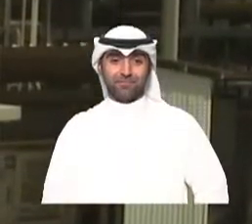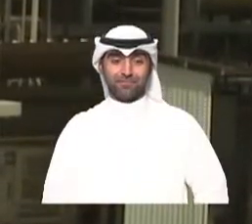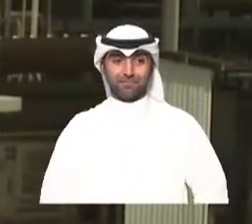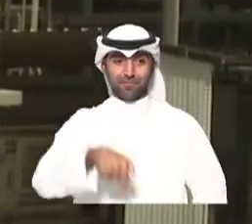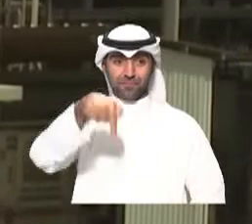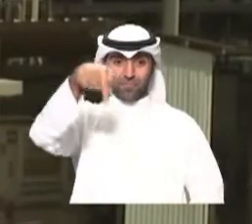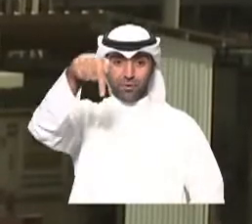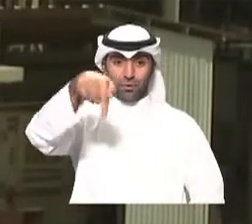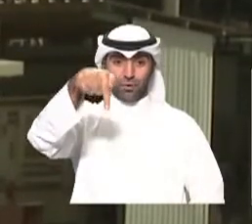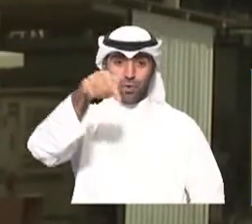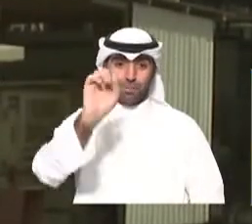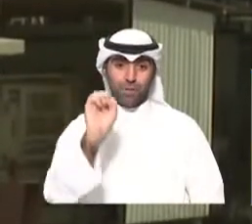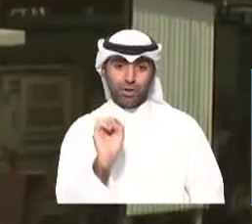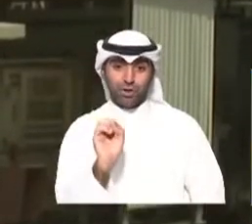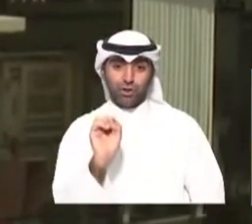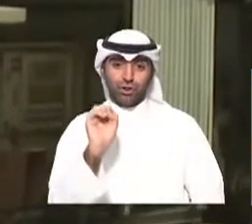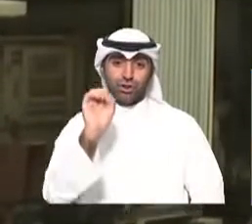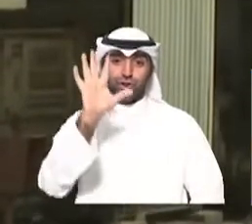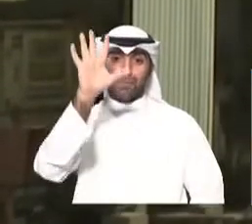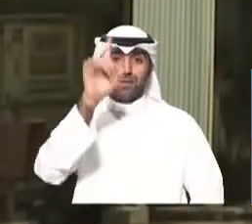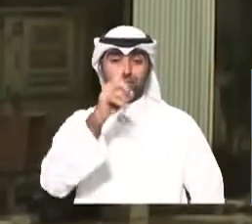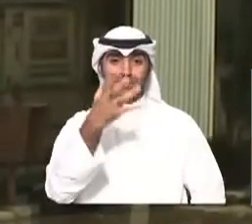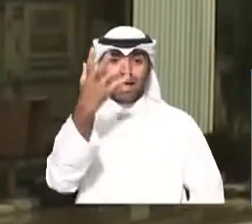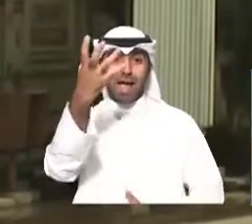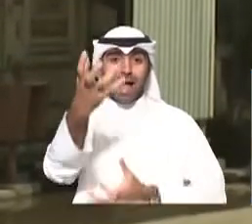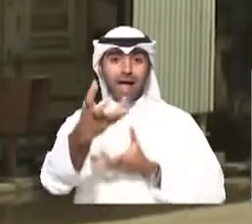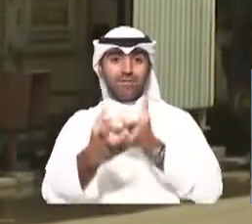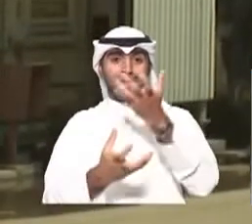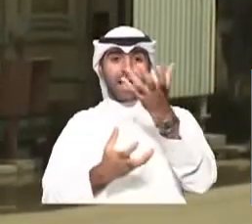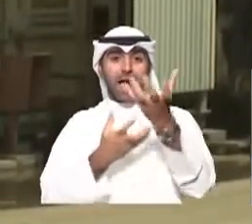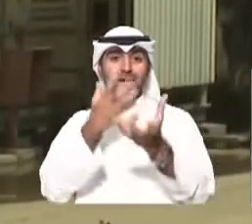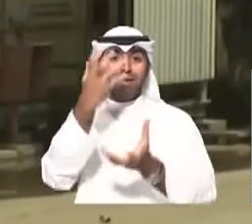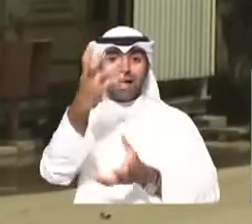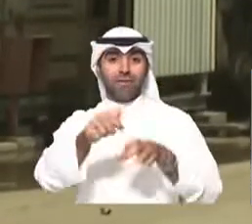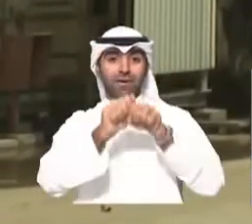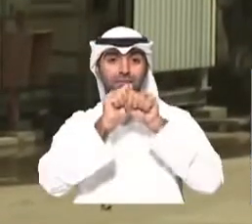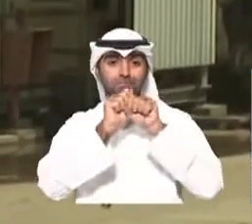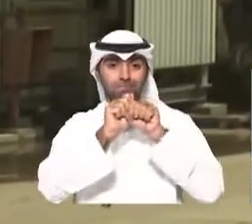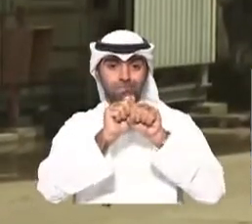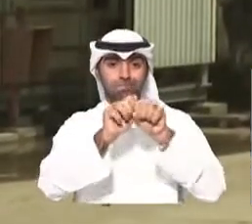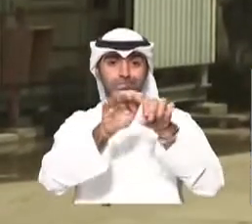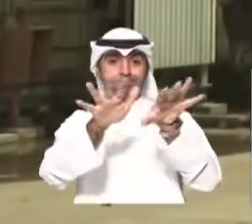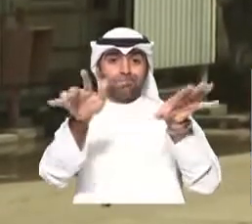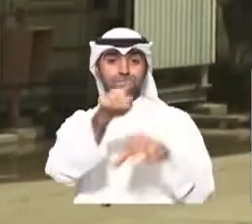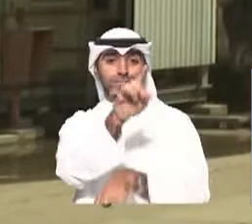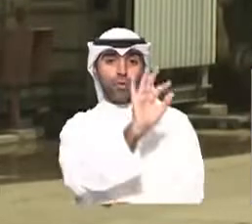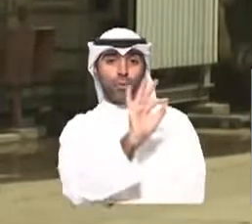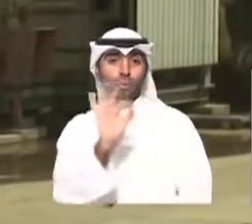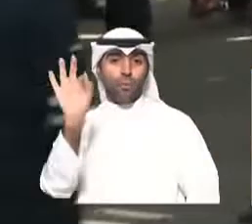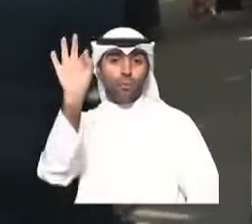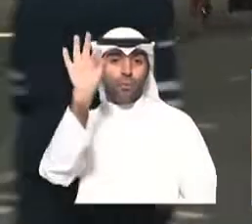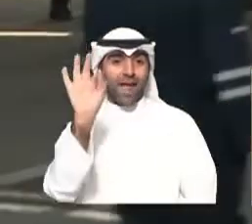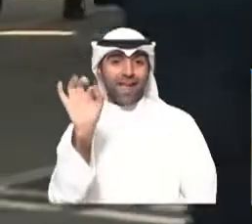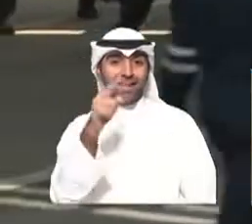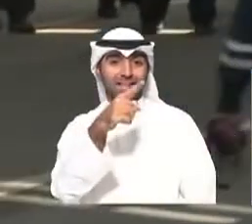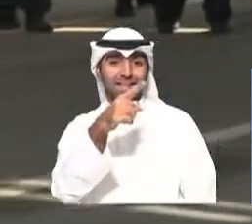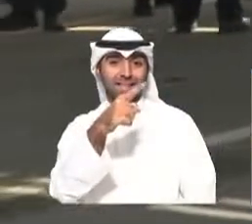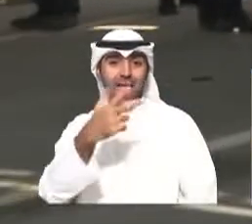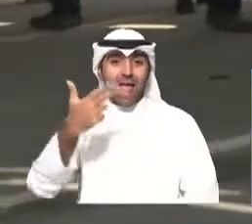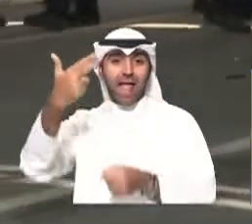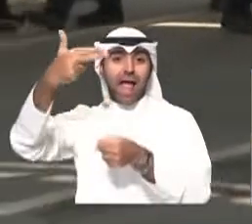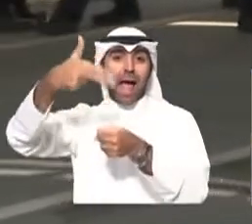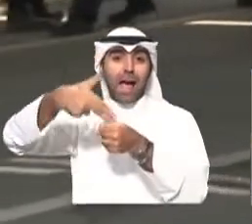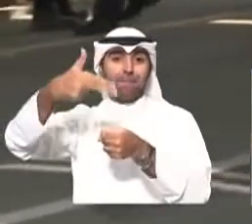أعلنت شركة البترول الوطنية السيطرة الكاملة على الحريق الذي اندلع صباح اليوم في وحدة إزالة الكبريت